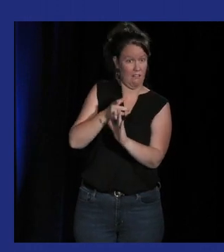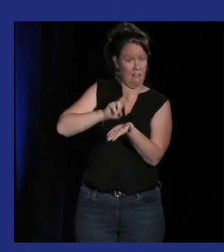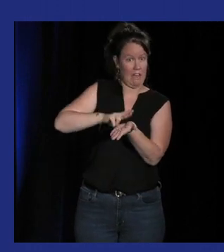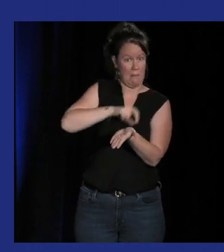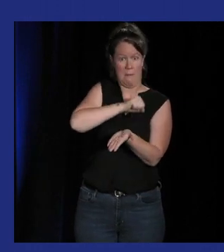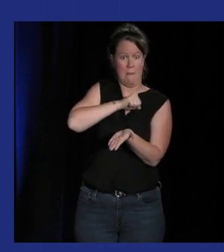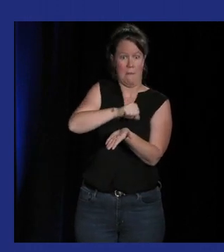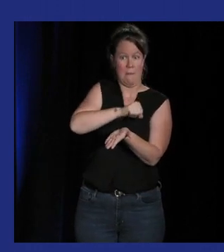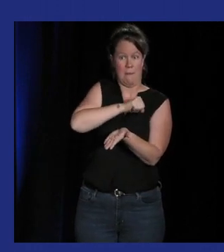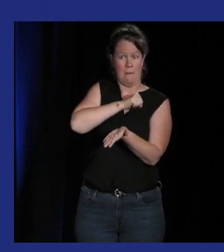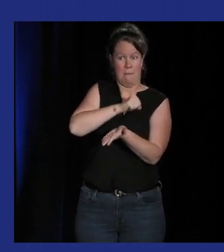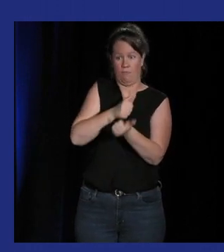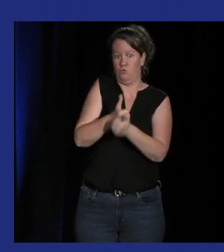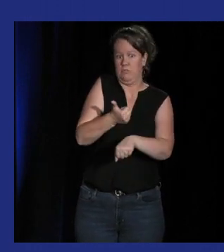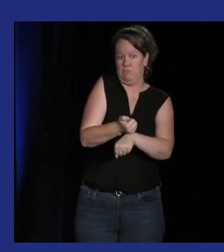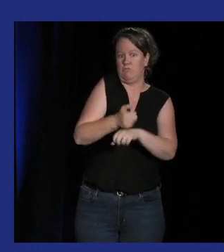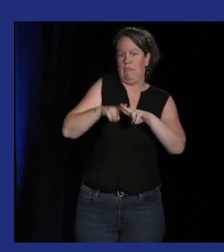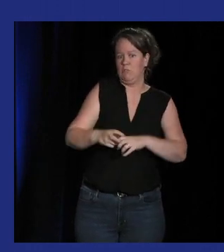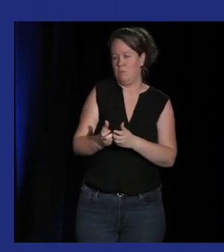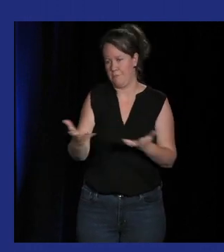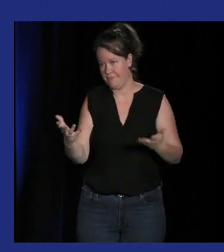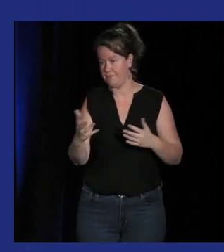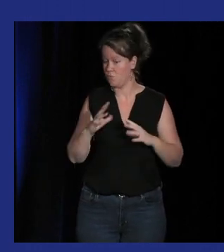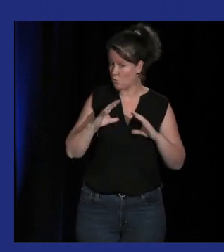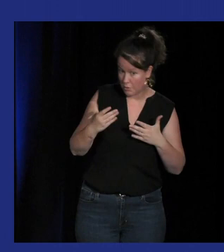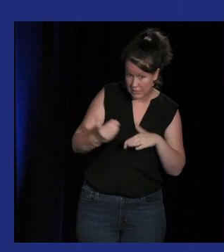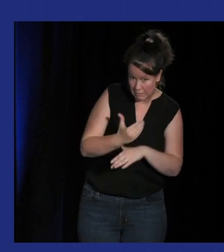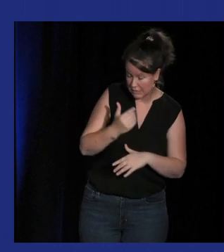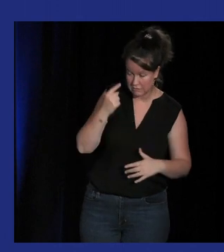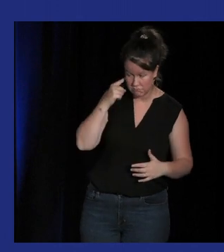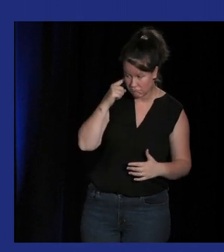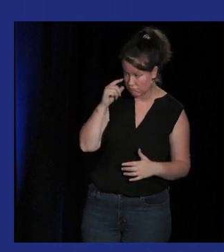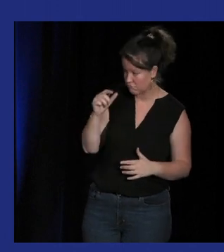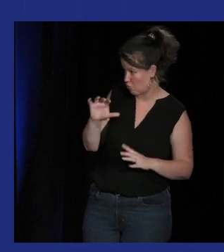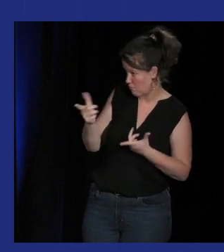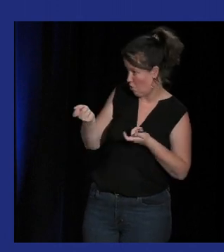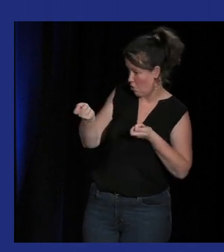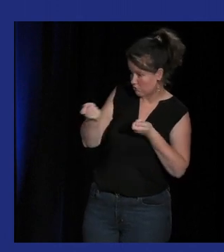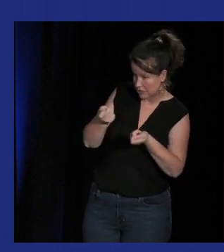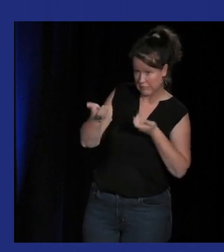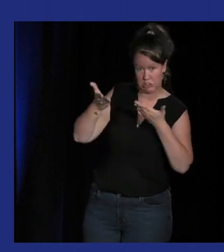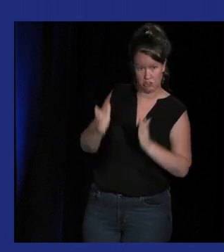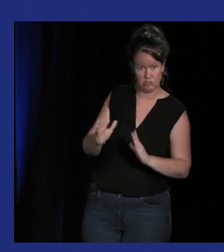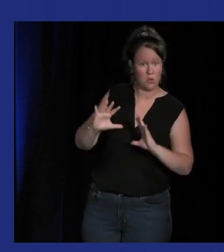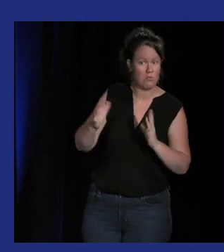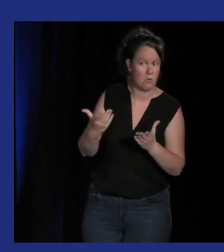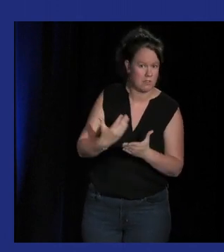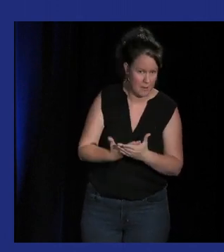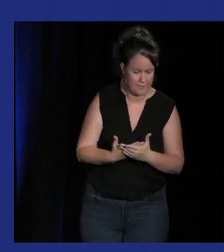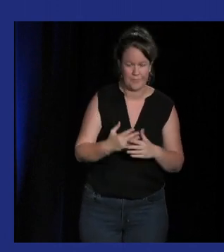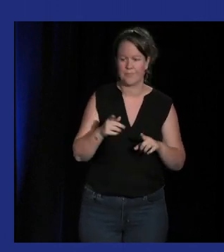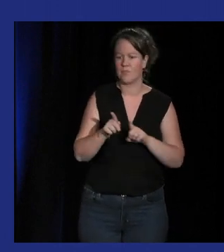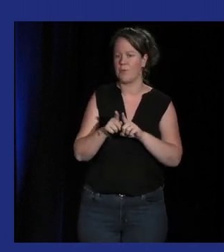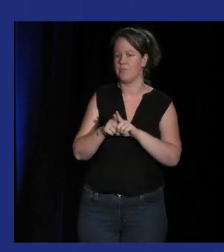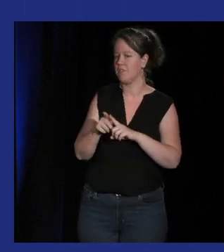décidez des feedbacks under qui vont être implémentés et sous question pour pour Lauriane ce que je connaissais pas du tout